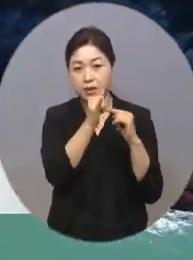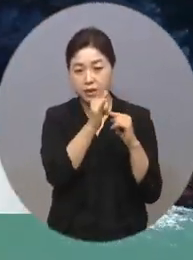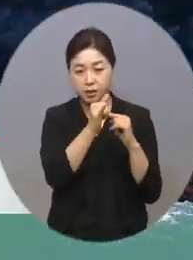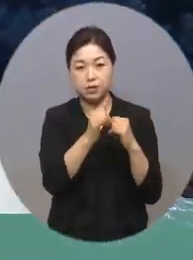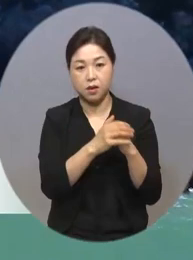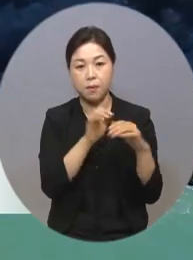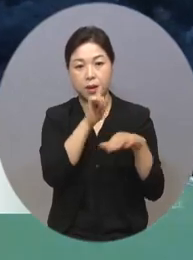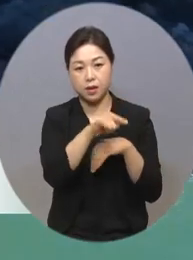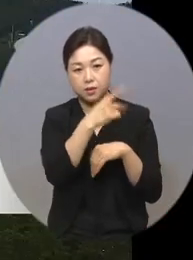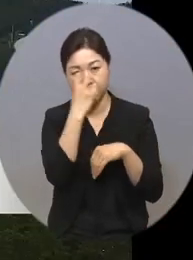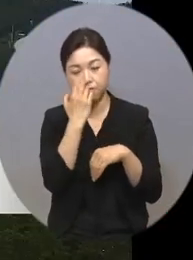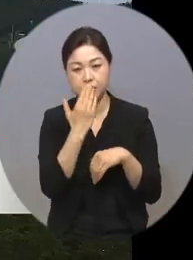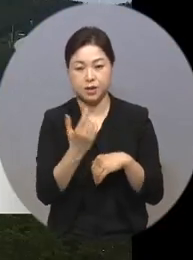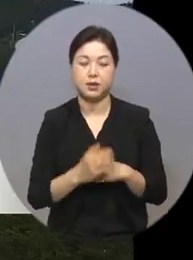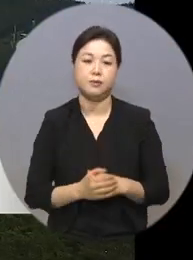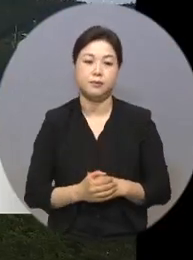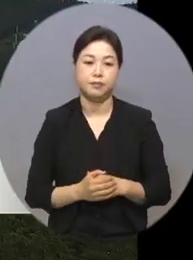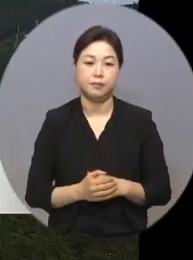있는 곳입니다.